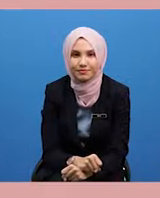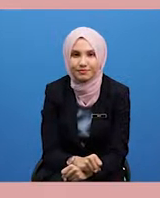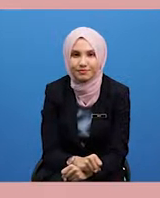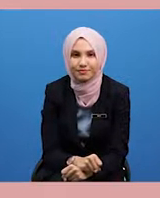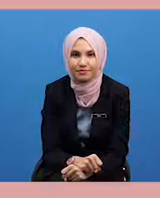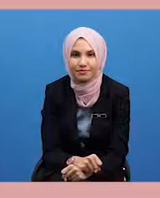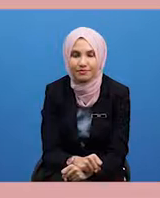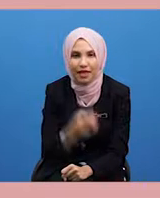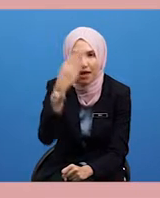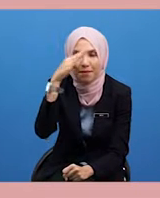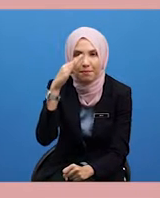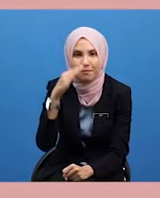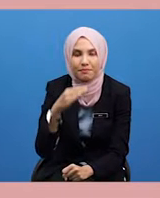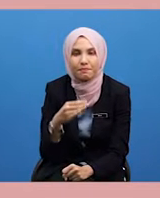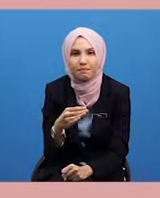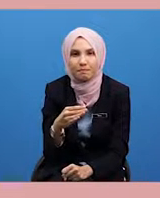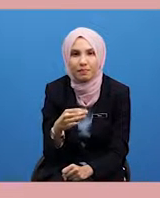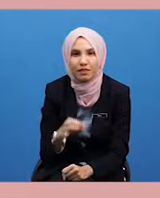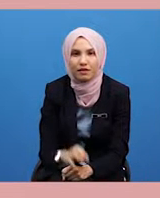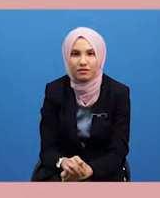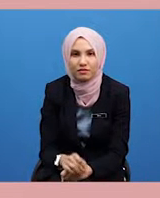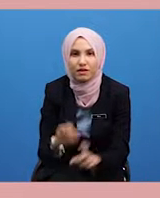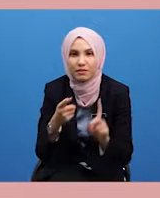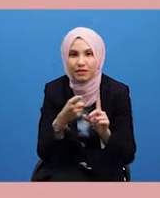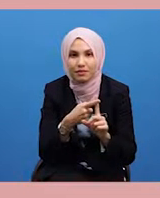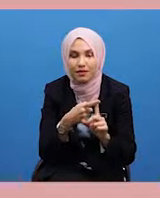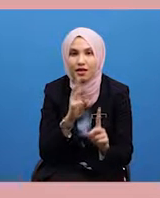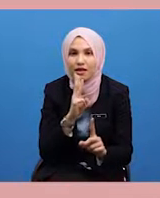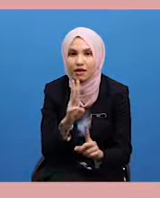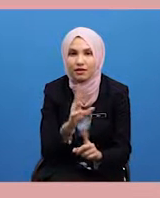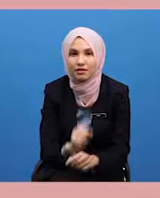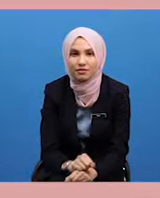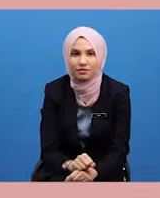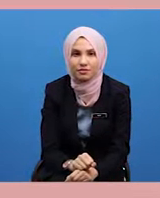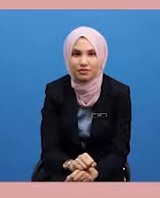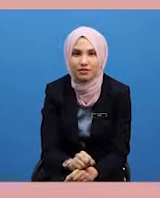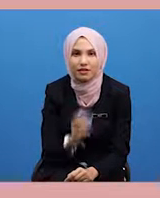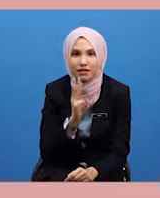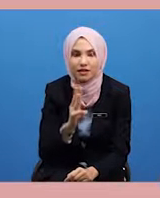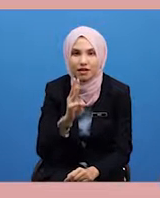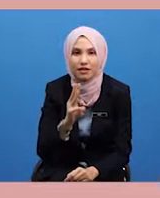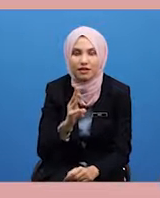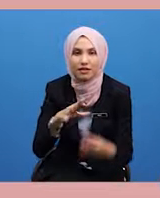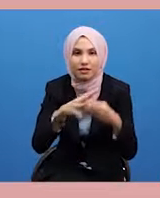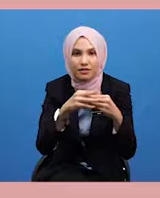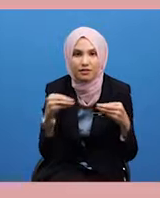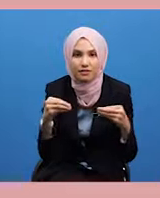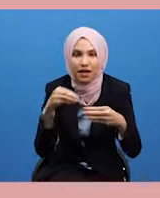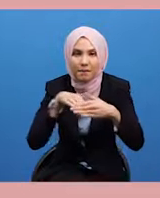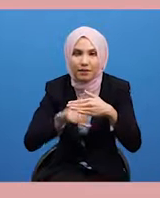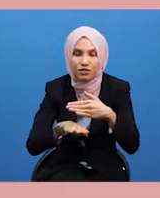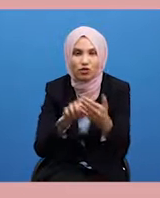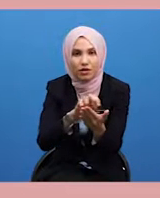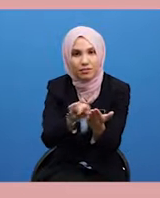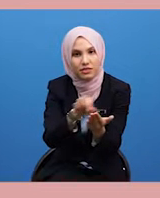Bagi faktor syarat yang pertama iaitu air, air akan diserap masuk oleh biji